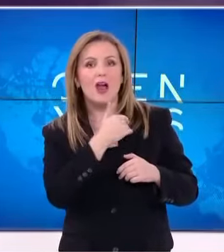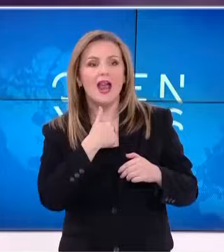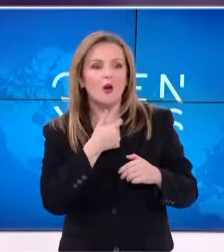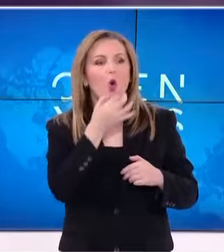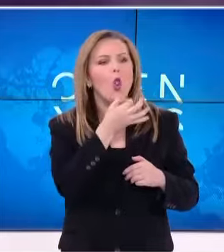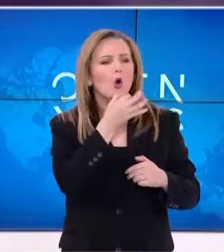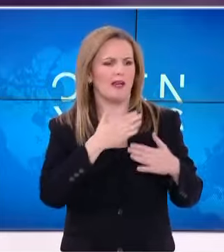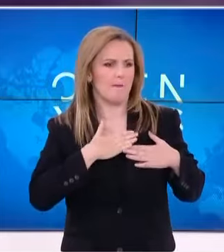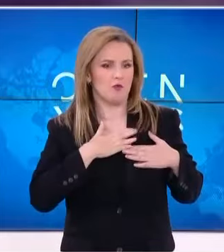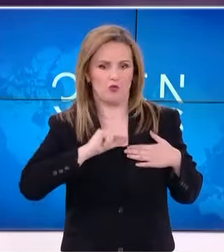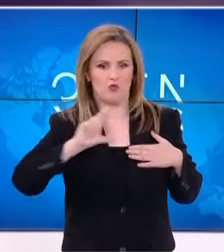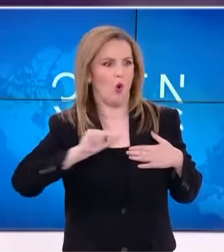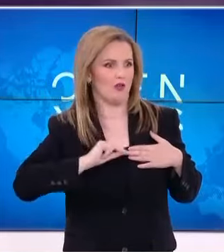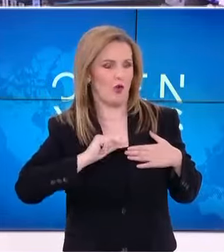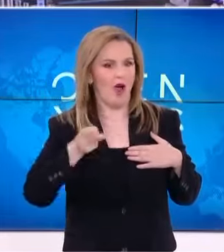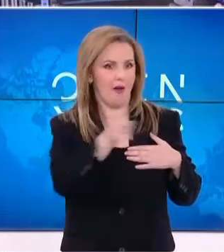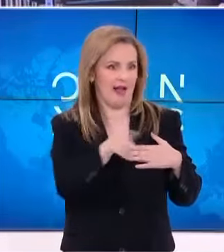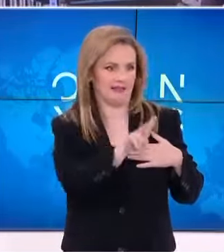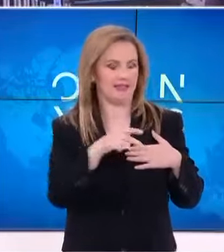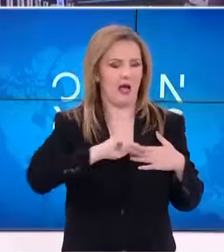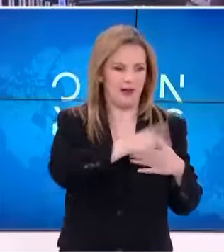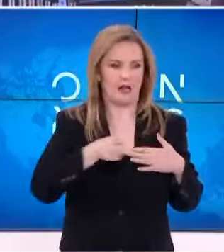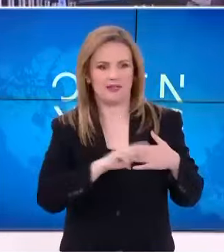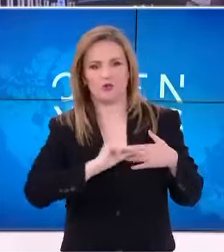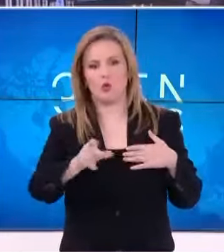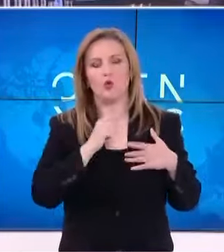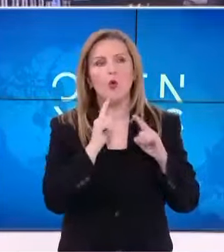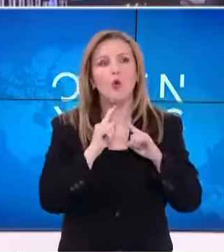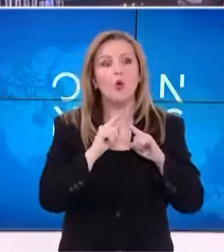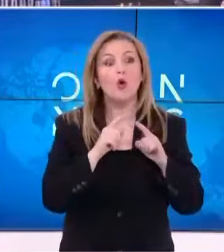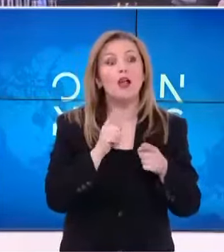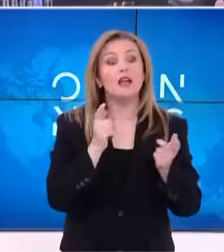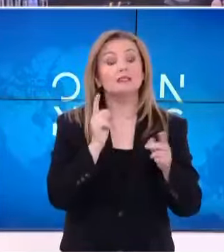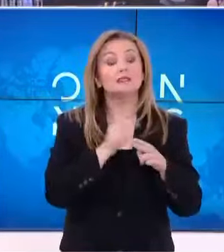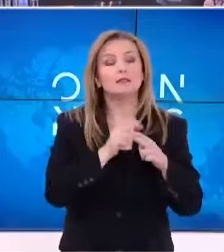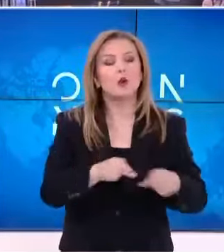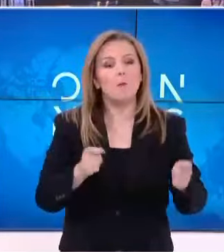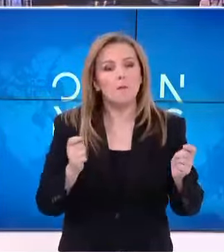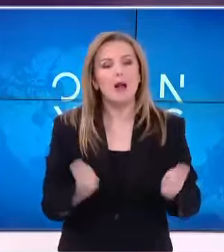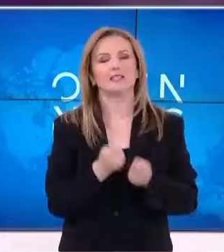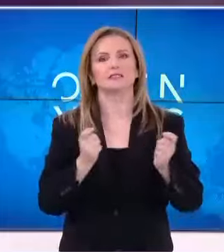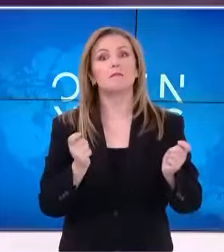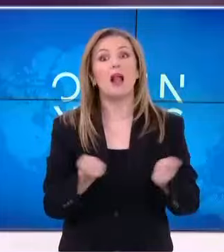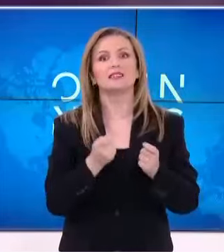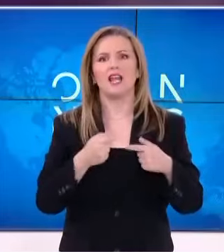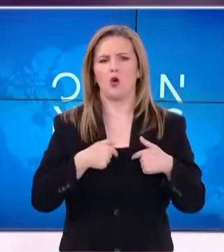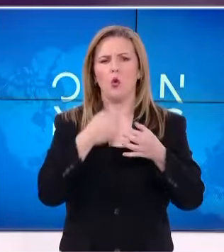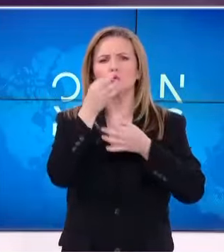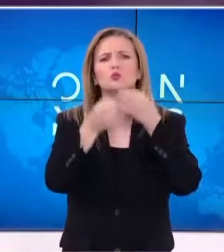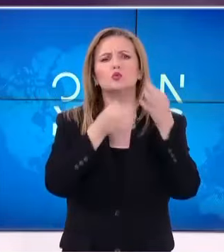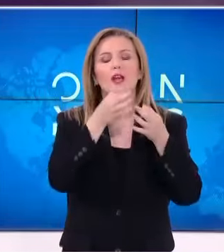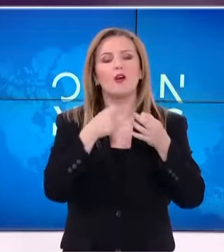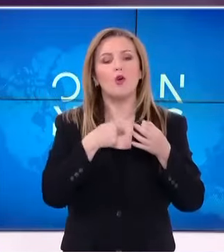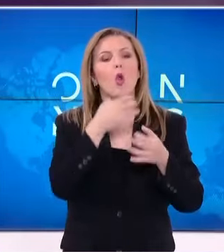τα λέει και κάποιος άλλος και η απάντηση που σας δίνω είναι σημασία έχει τι κάνει ο καθένας αυτά λοιπόν που λέω εγώ τα